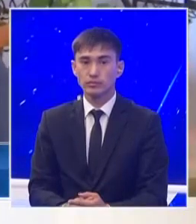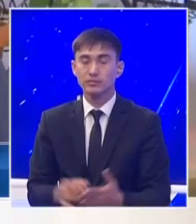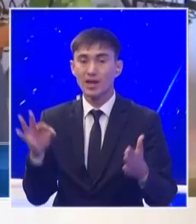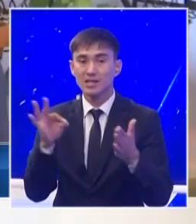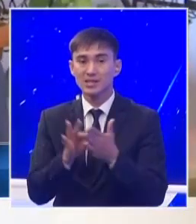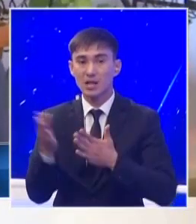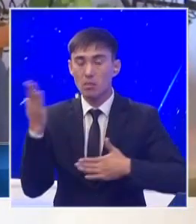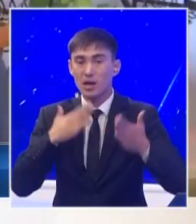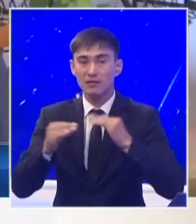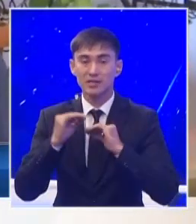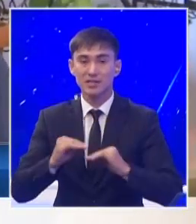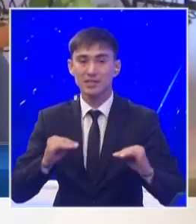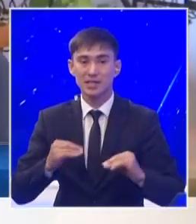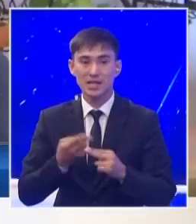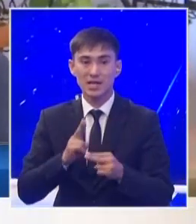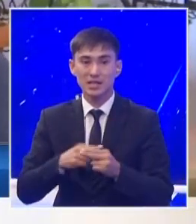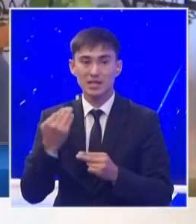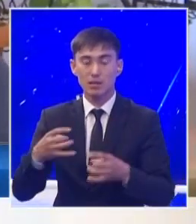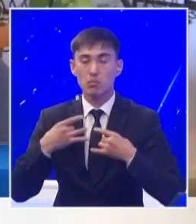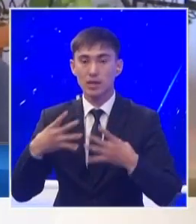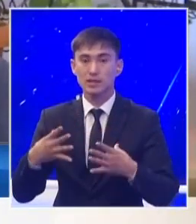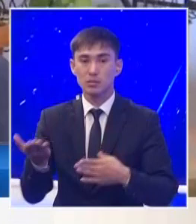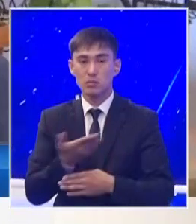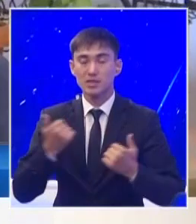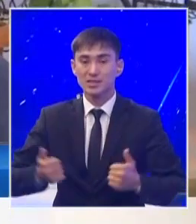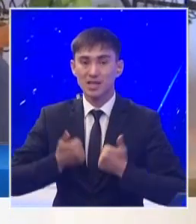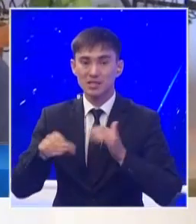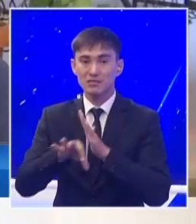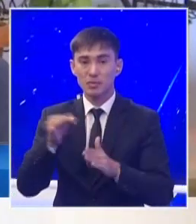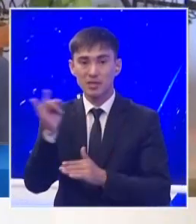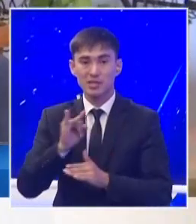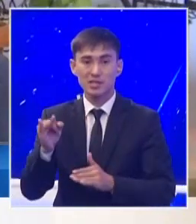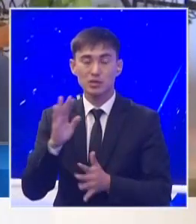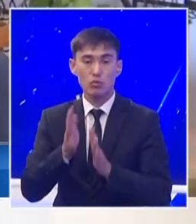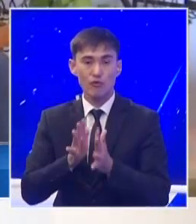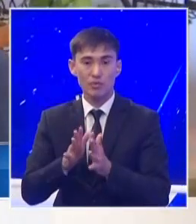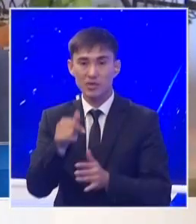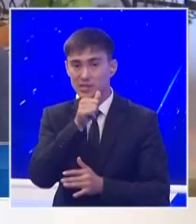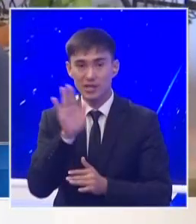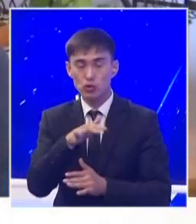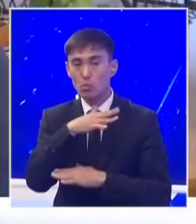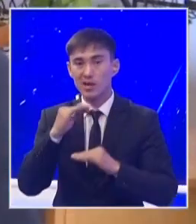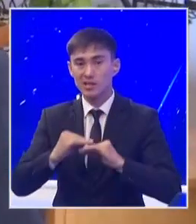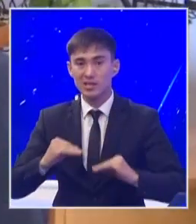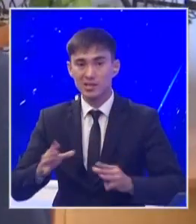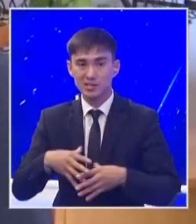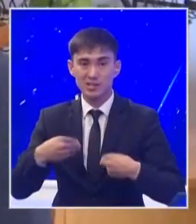Цель – порадовать детей, ведь это их праздник. Мы старались выбирать интересный мультфильм. Не секрет, что в многодетных семьях родители стараются